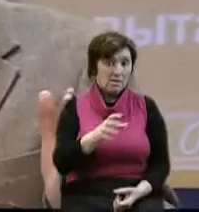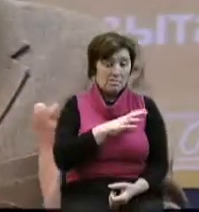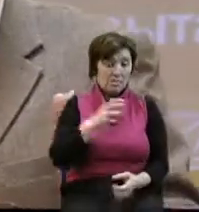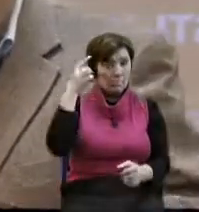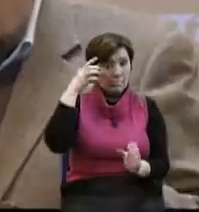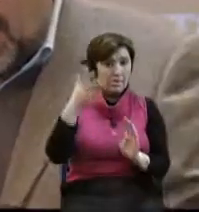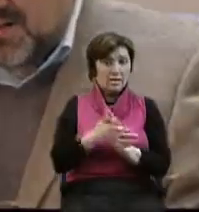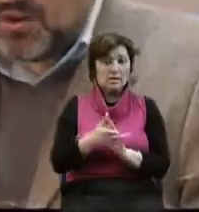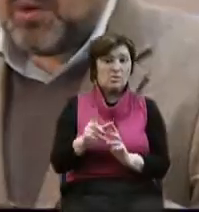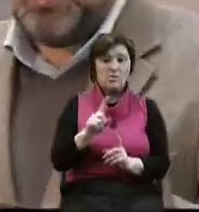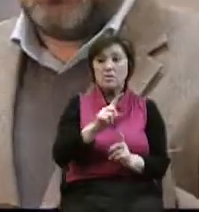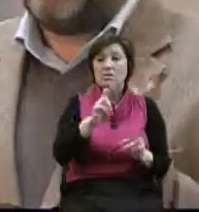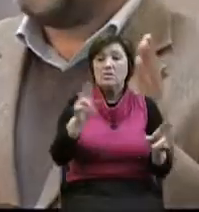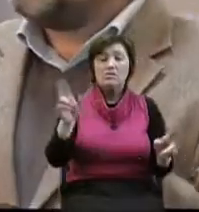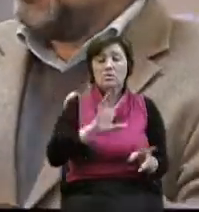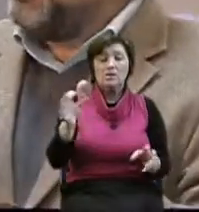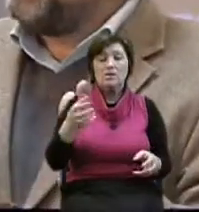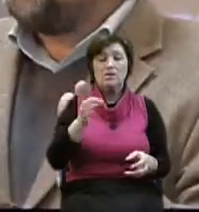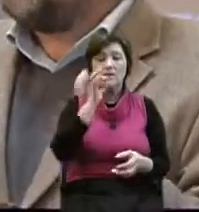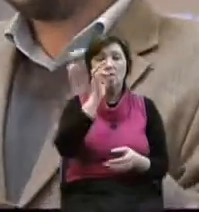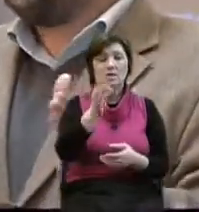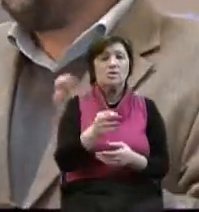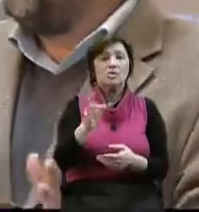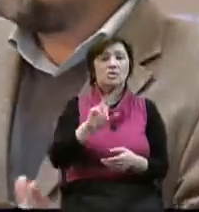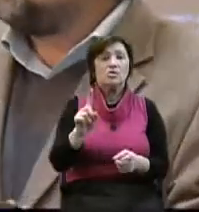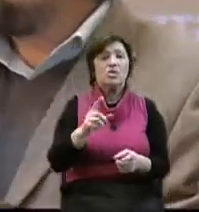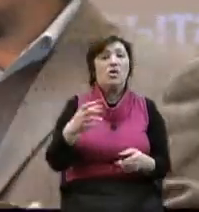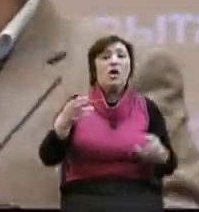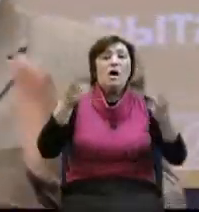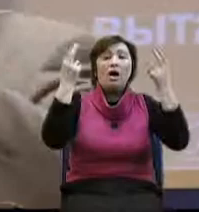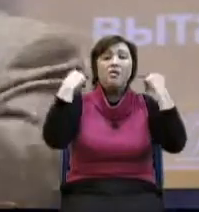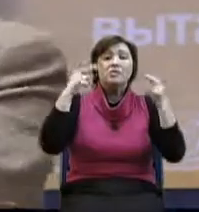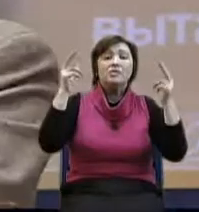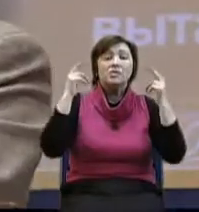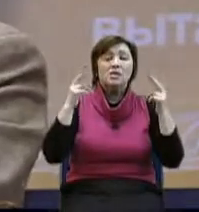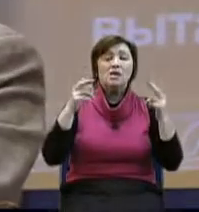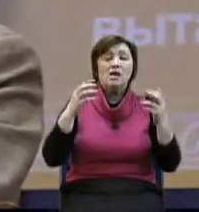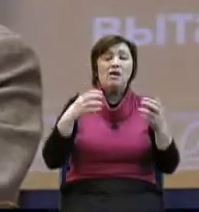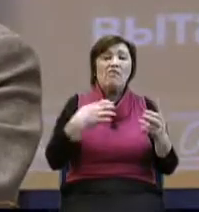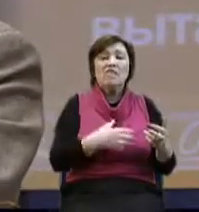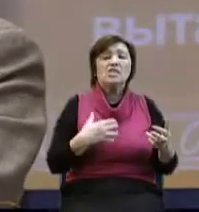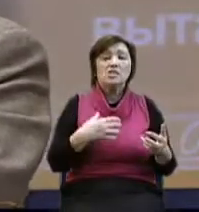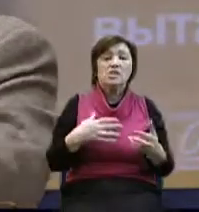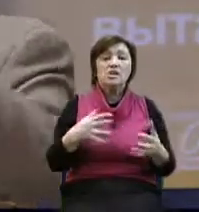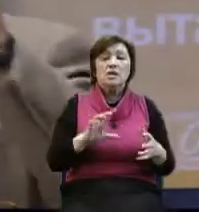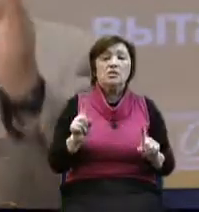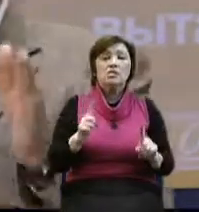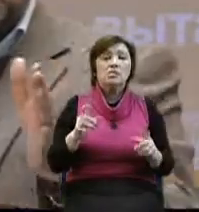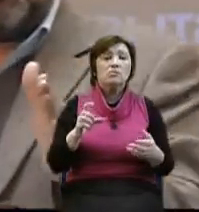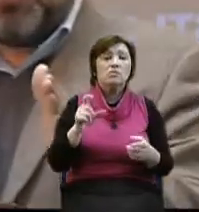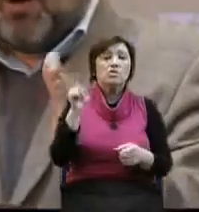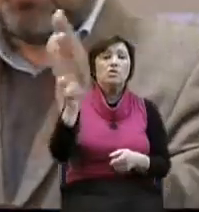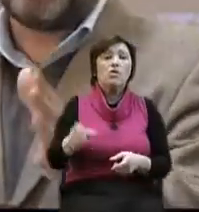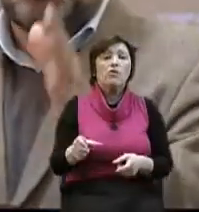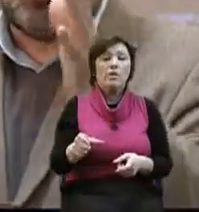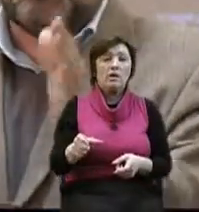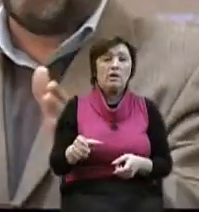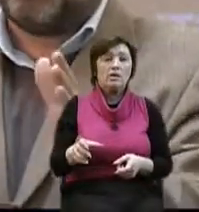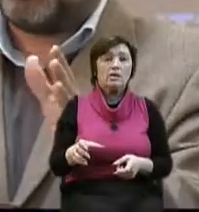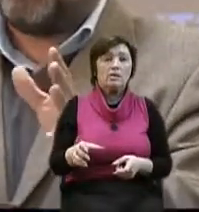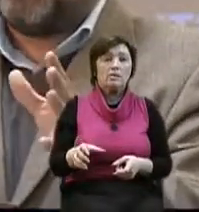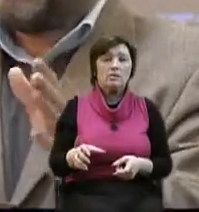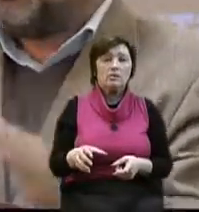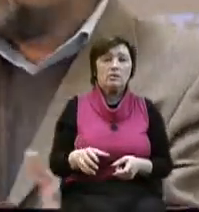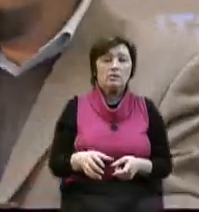один фарисей не скажет, что овца в глазах Божьих ценнее, чем человек. Человек создан по образу и